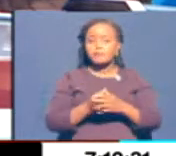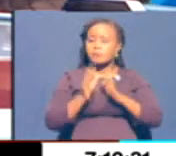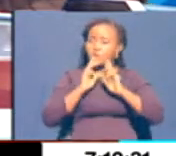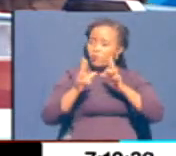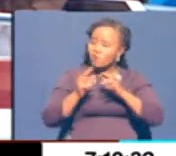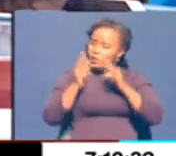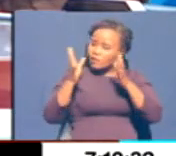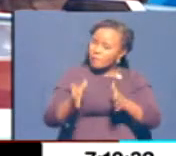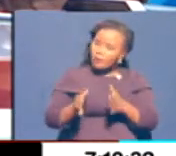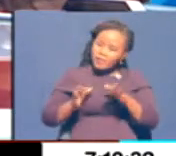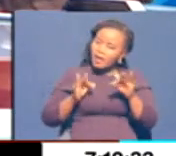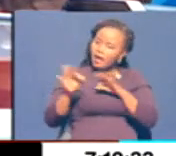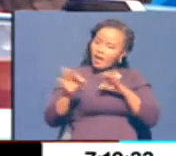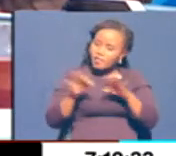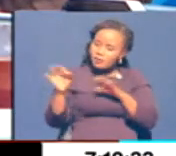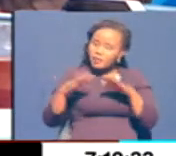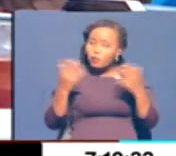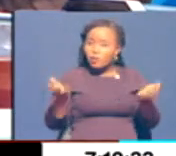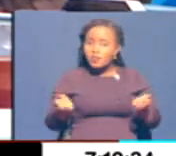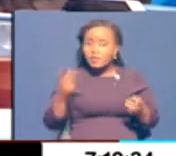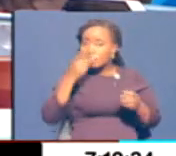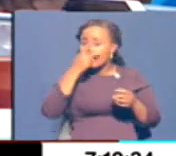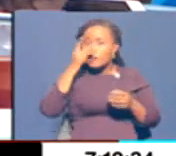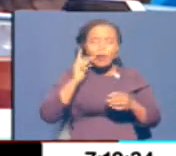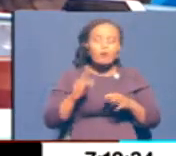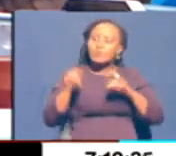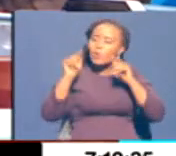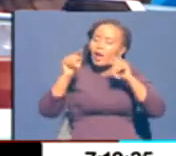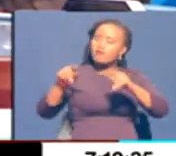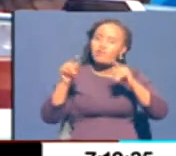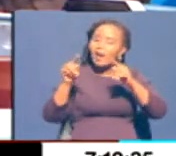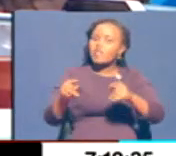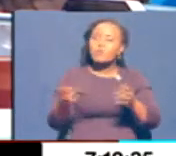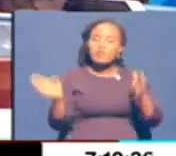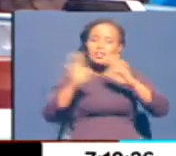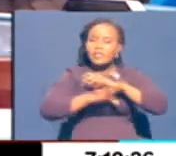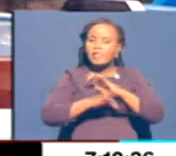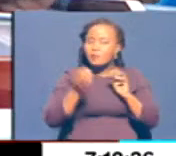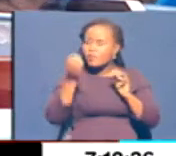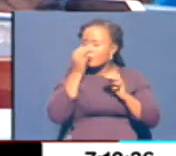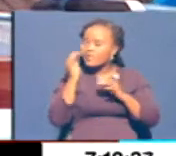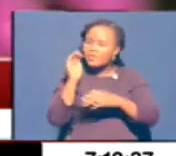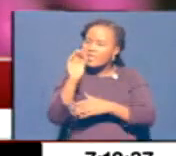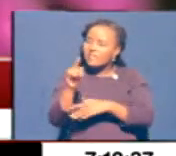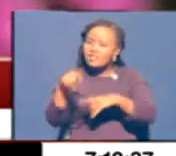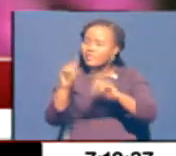Washira anavyotuarifu, Kalonzo amemsuta naibu wa rais akihoji kiini cha mali yake.